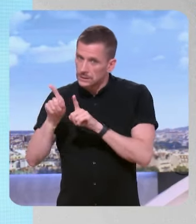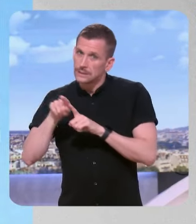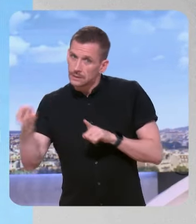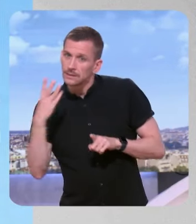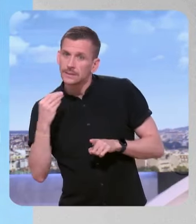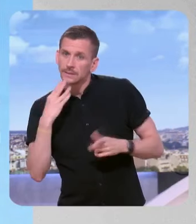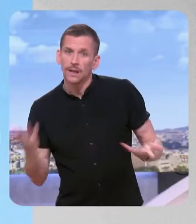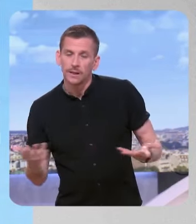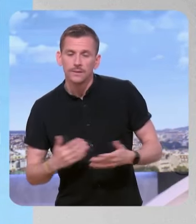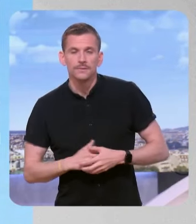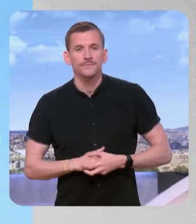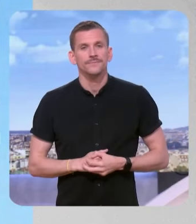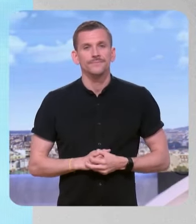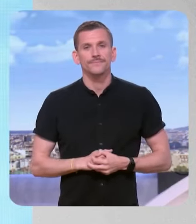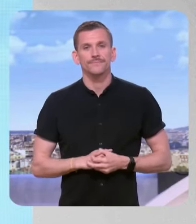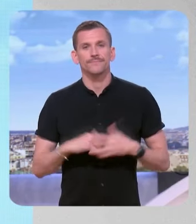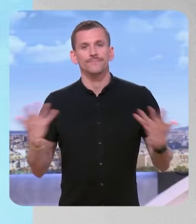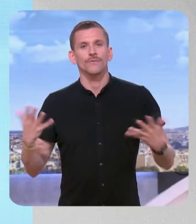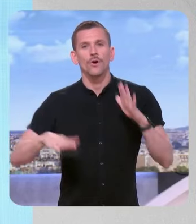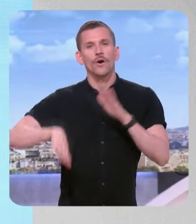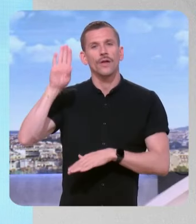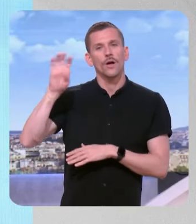candid européenne était l'invité des quatreev ce matin bonne journée